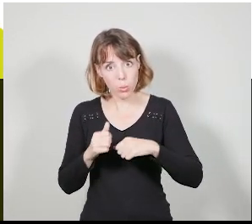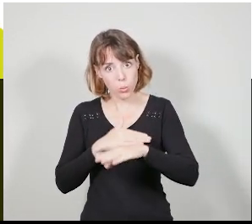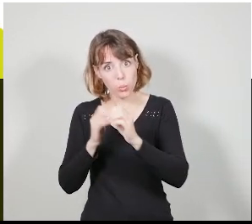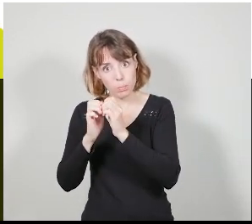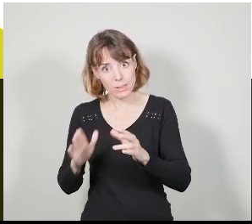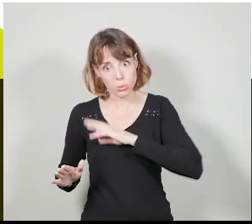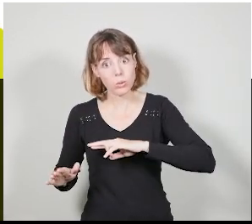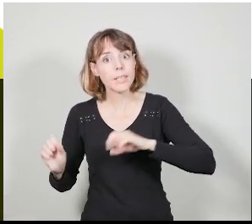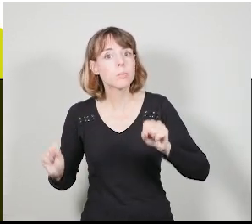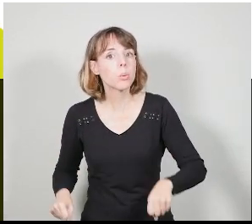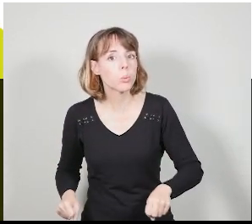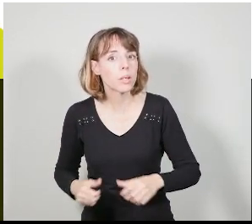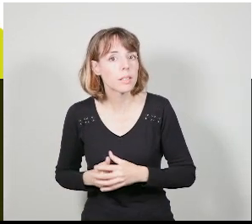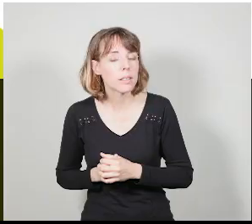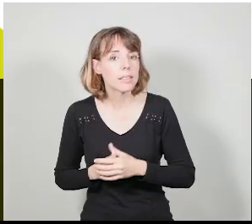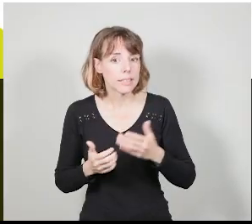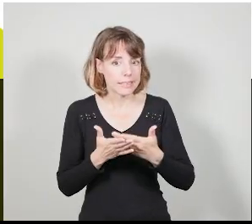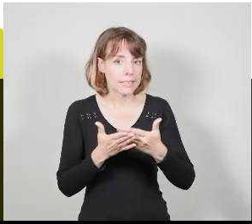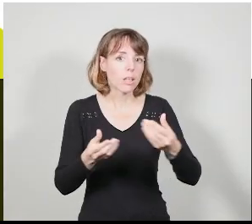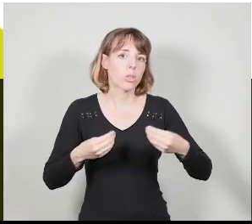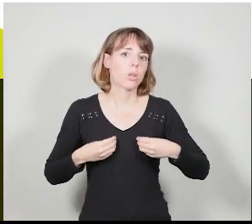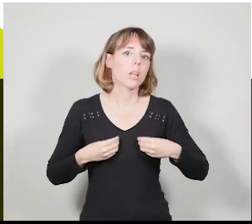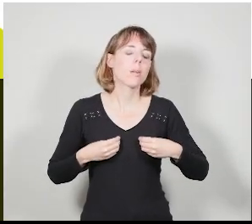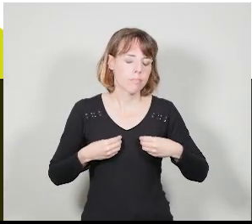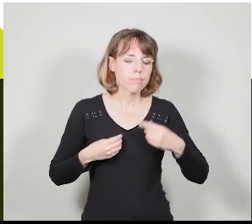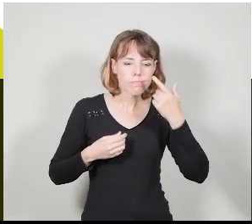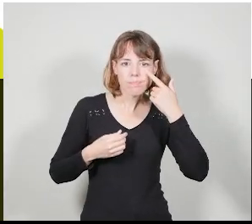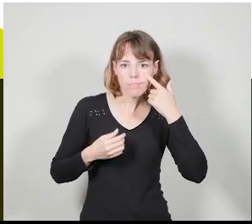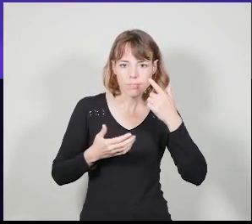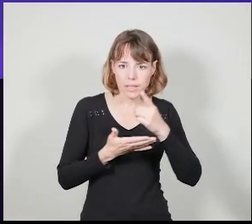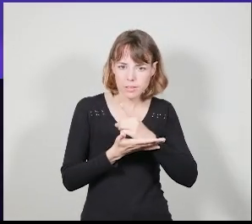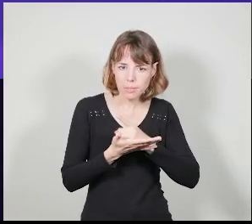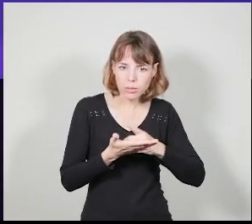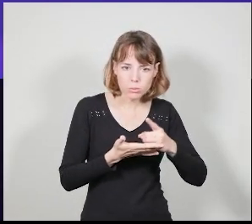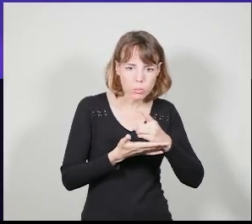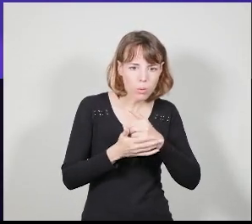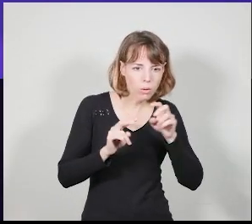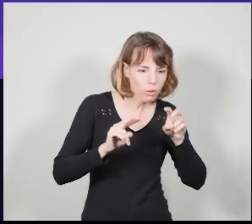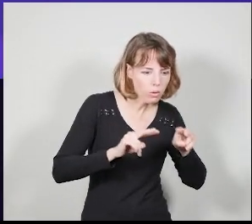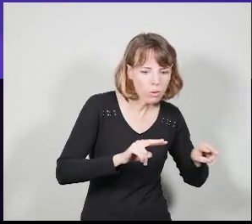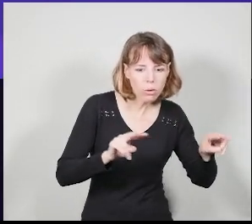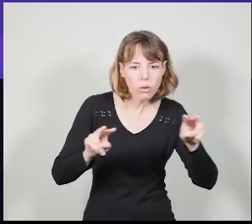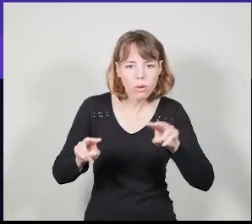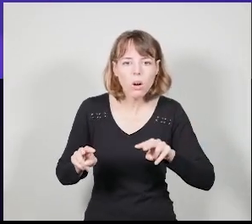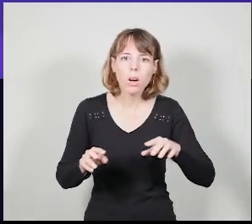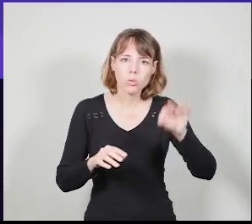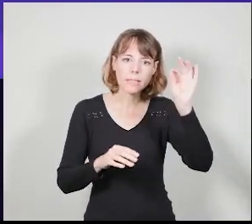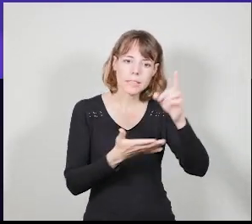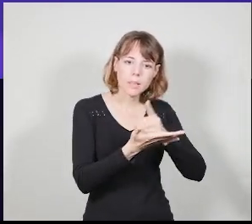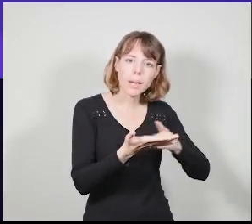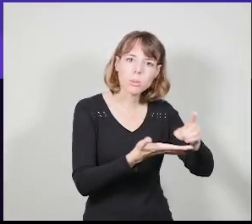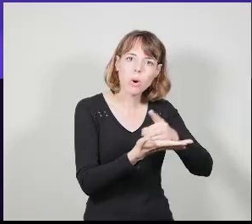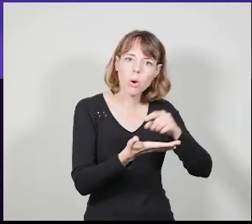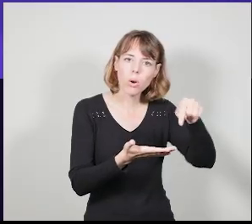Donc, ça nous a incité à aller regarder des départements et on a choisi notamment un département qui était